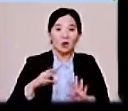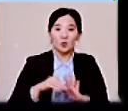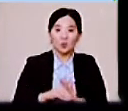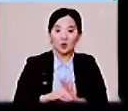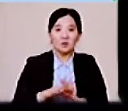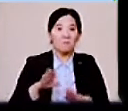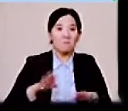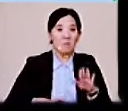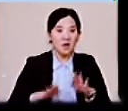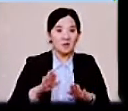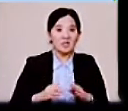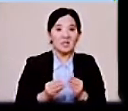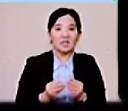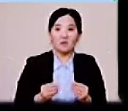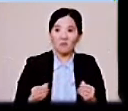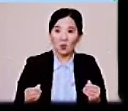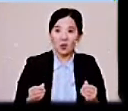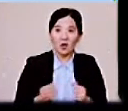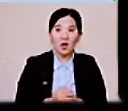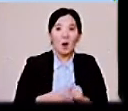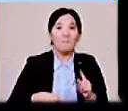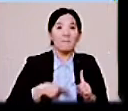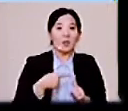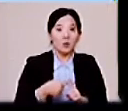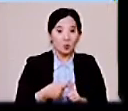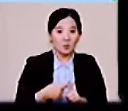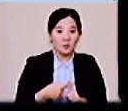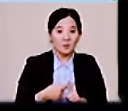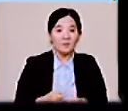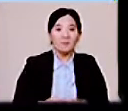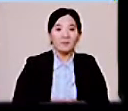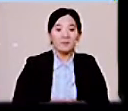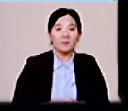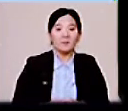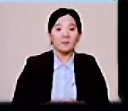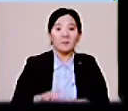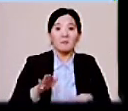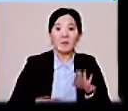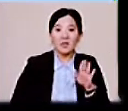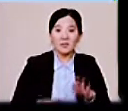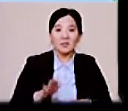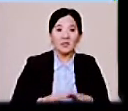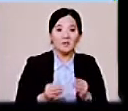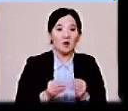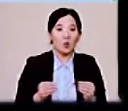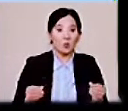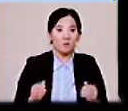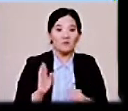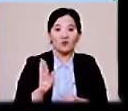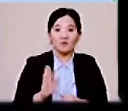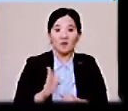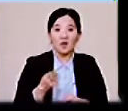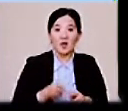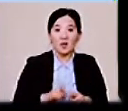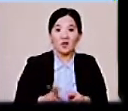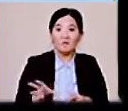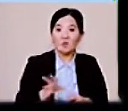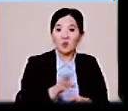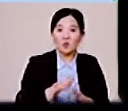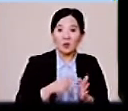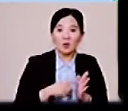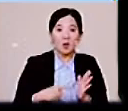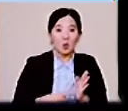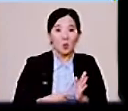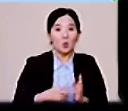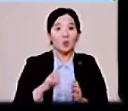есть масса раствора плюс масса растворенного вещества, и все это поделенное